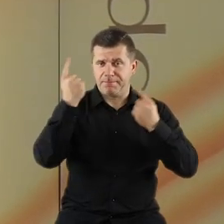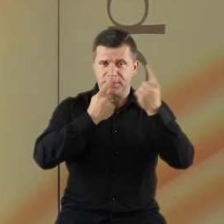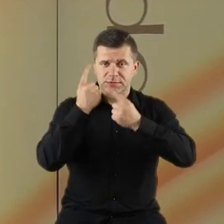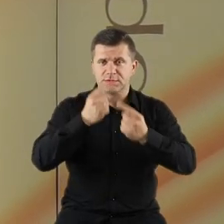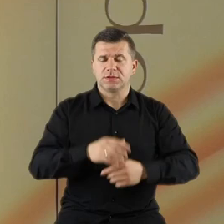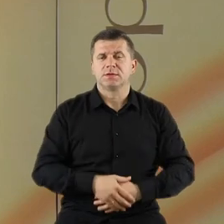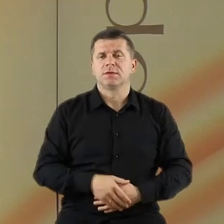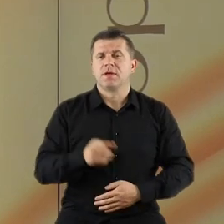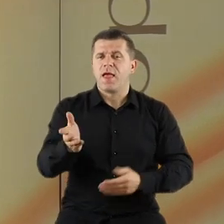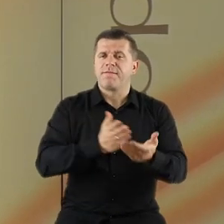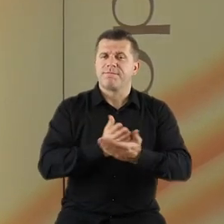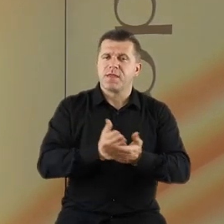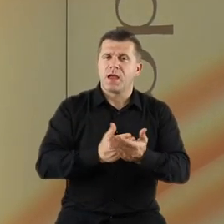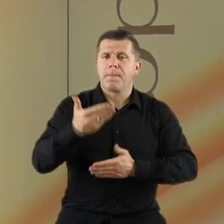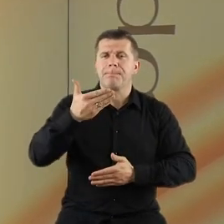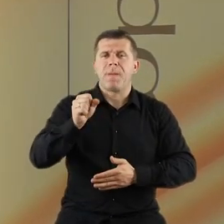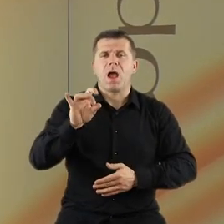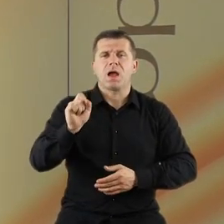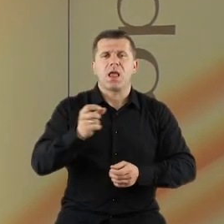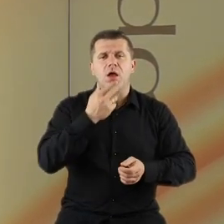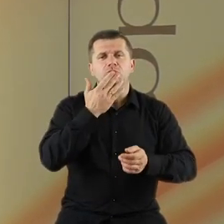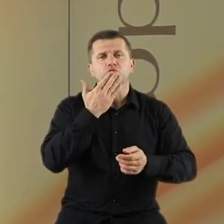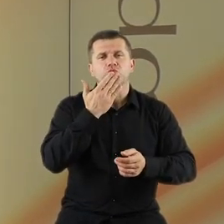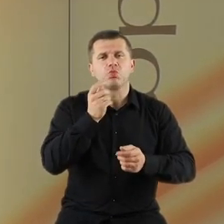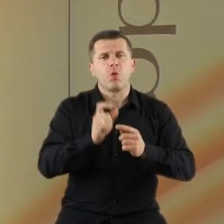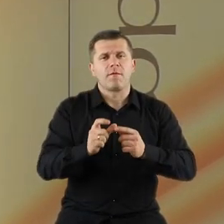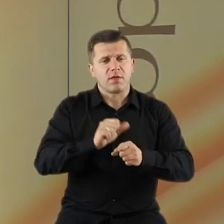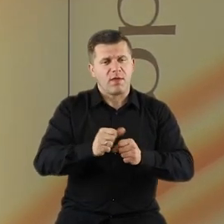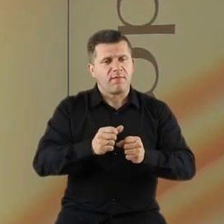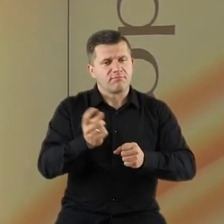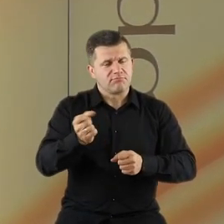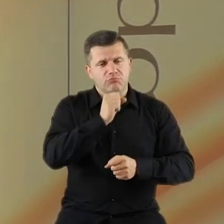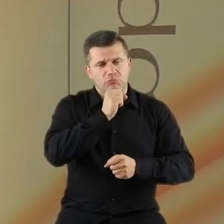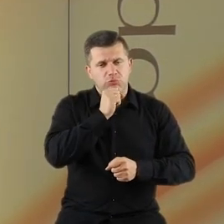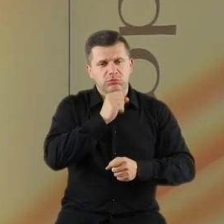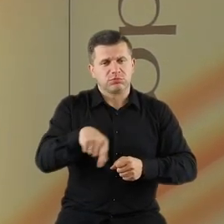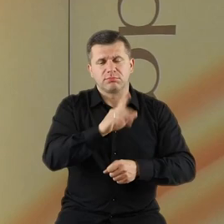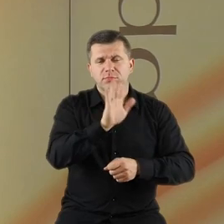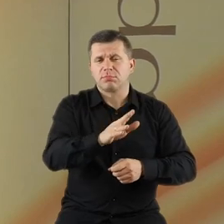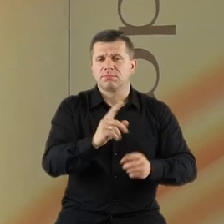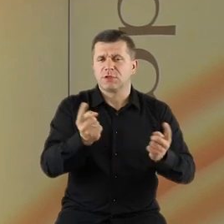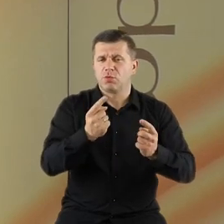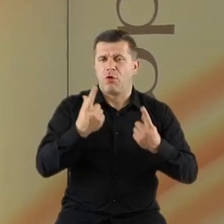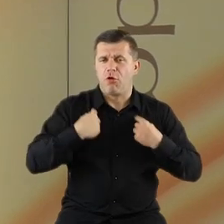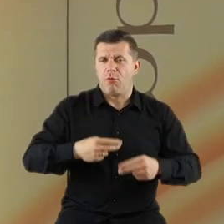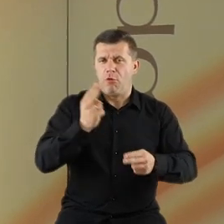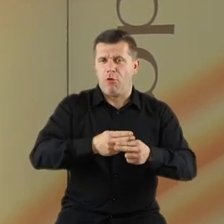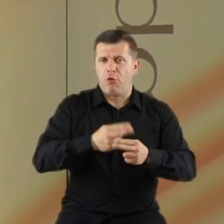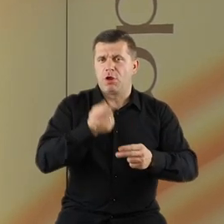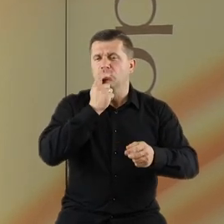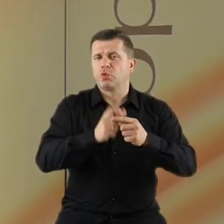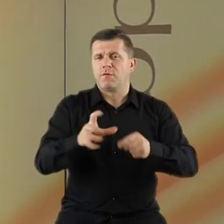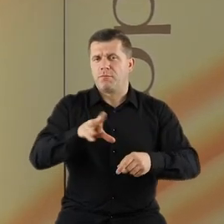ta wiara w magię słowa jest też wielka W przypadku osób chorych że słowem można